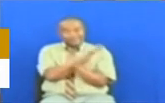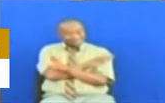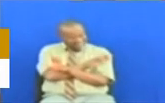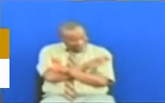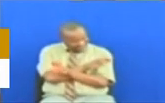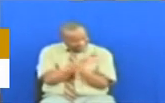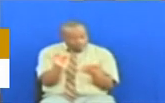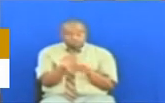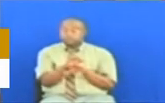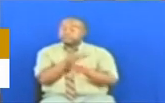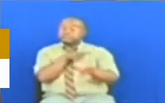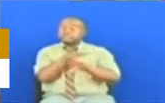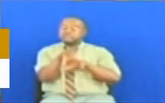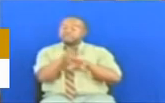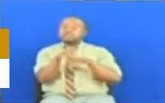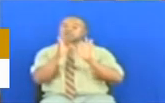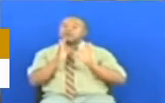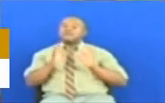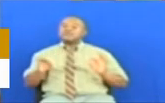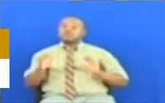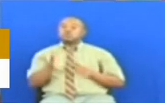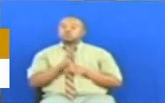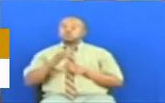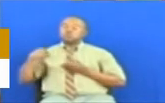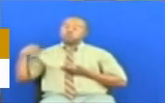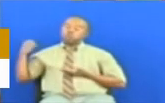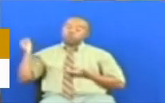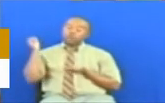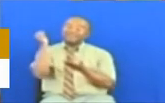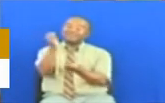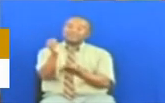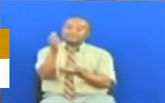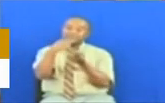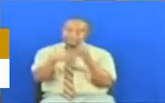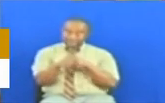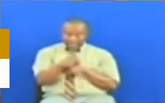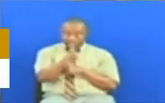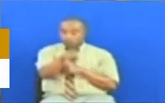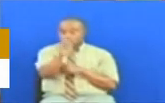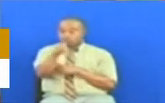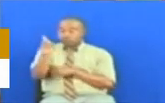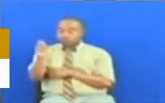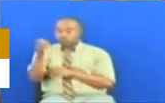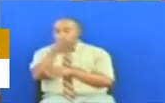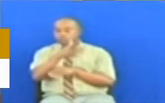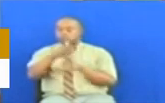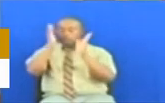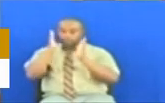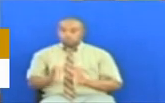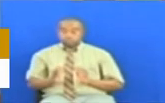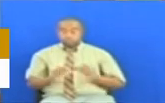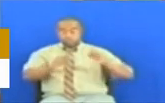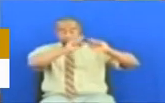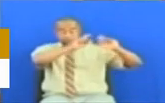jambo linalohusu uwekezaji kwenye uvuvi wa bahari kuu. Ibara ya